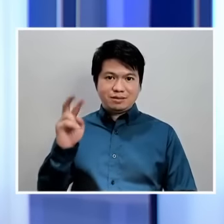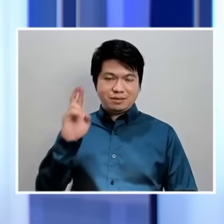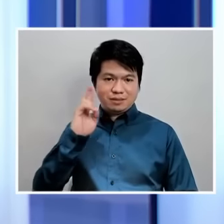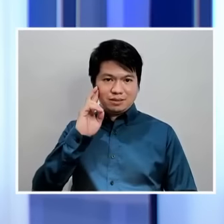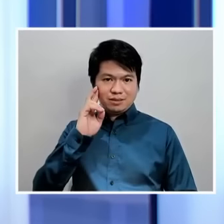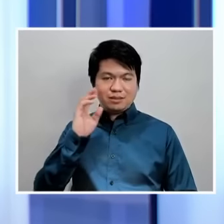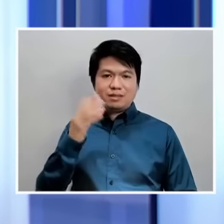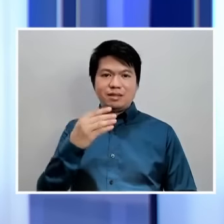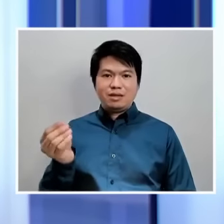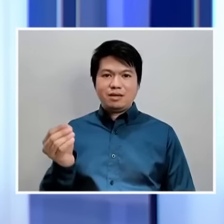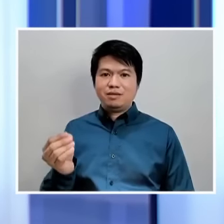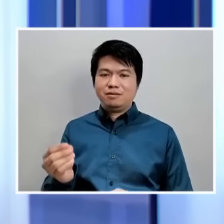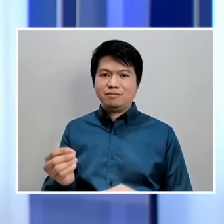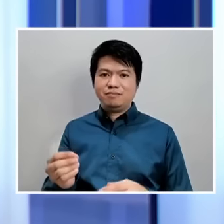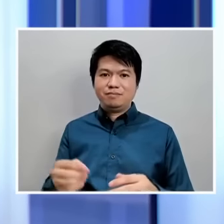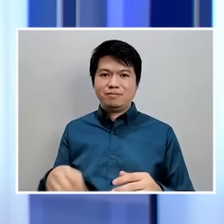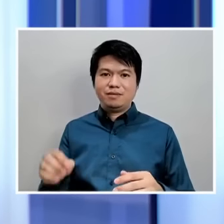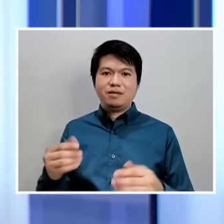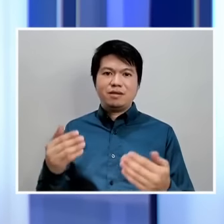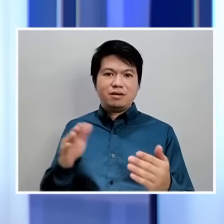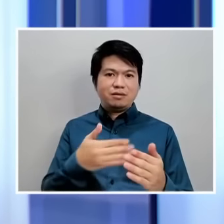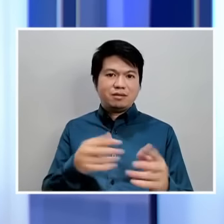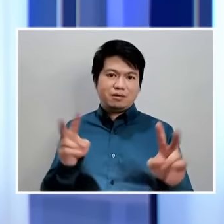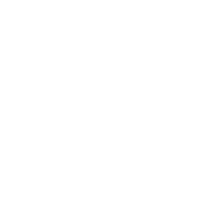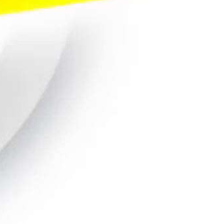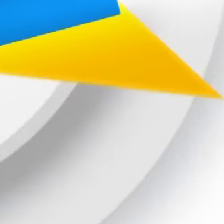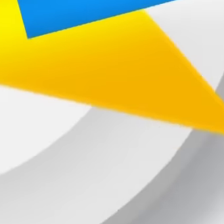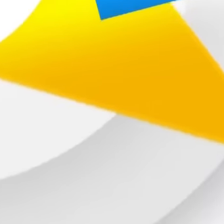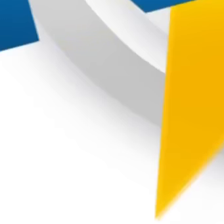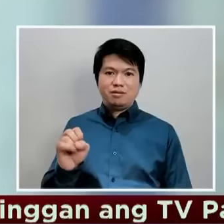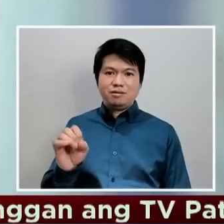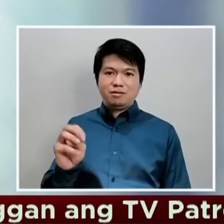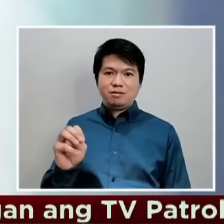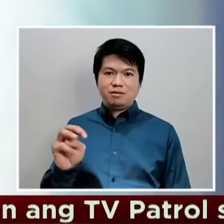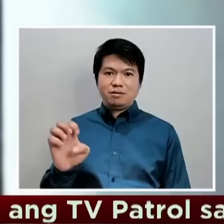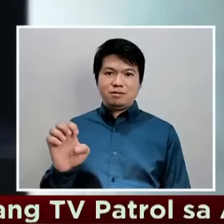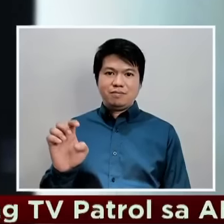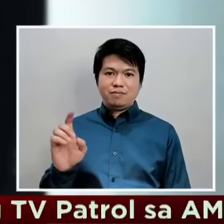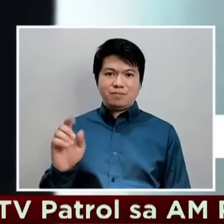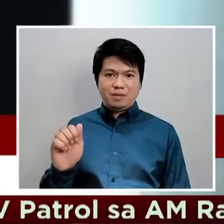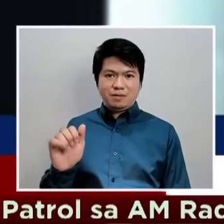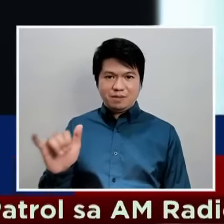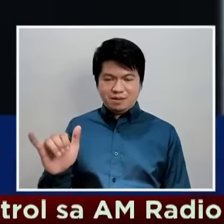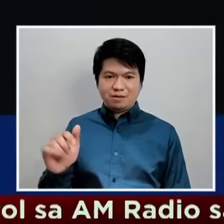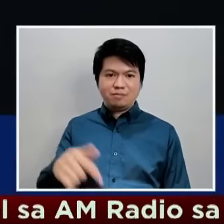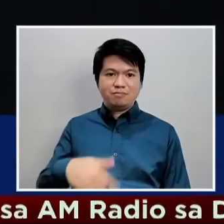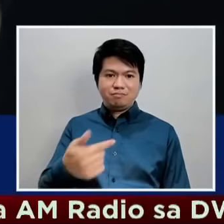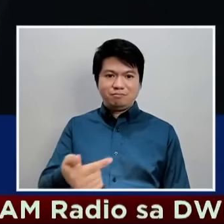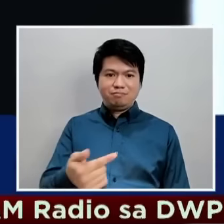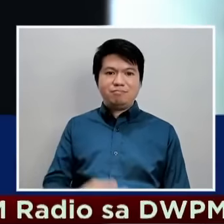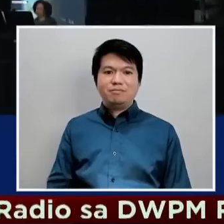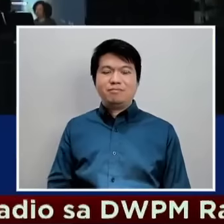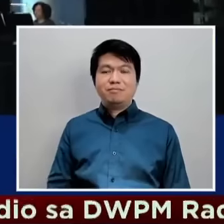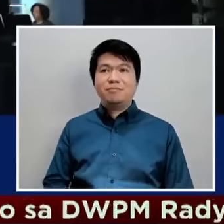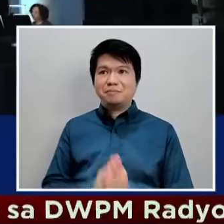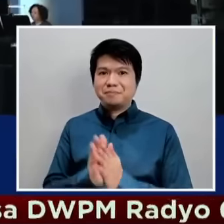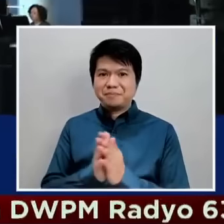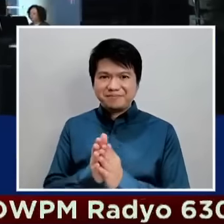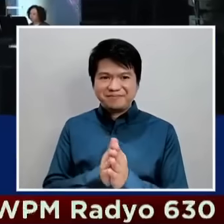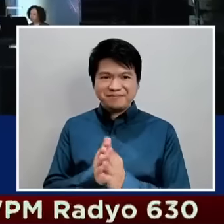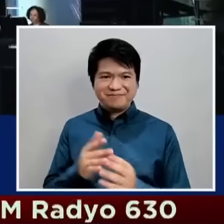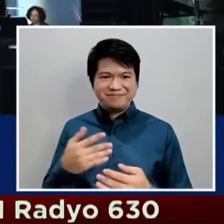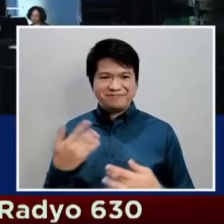Someday. Nagpapatrol, Ana Cerezo. All set na si Marty De Vera sa kanyang